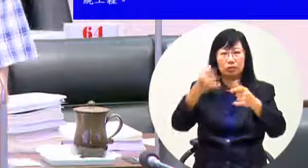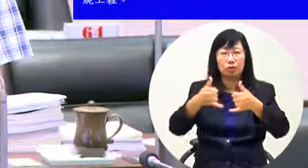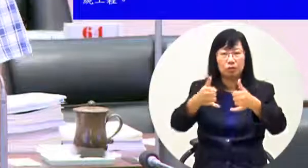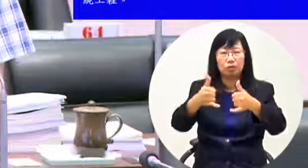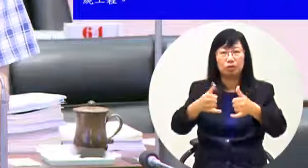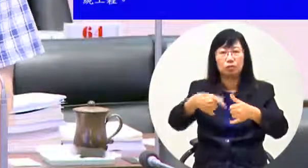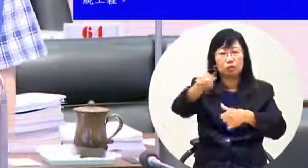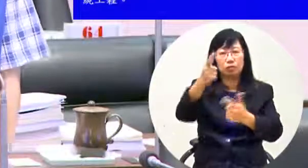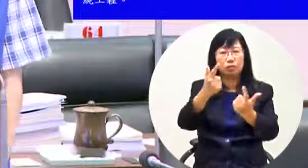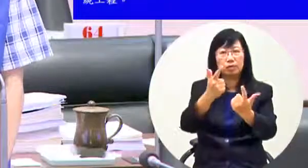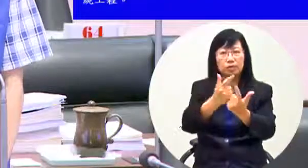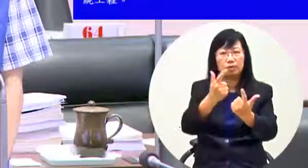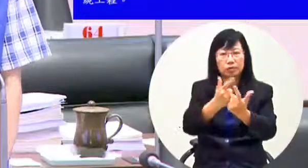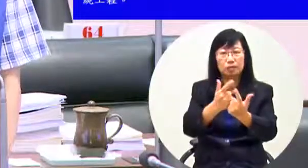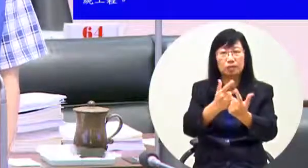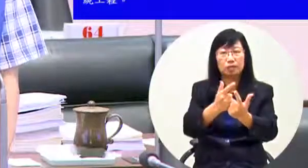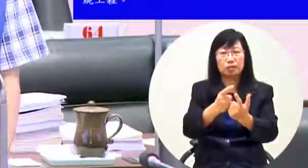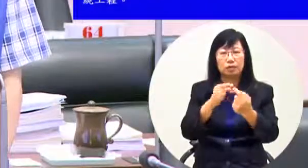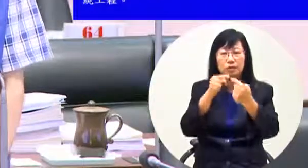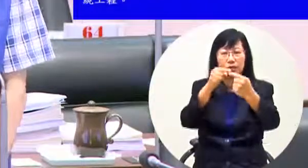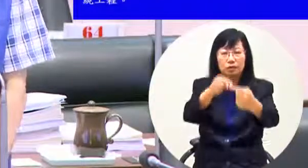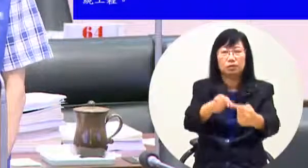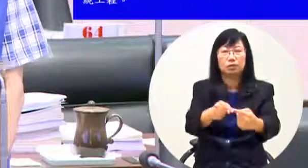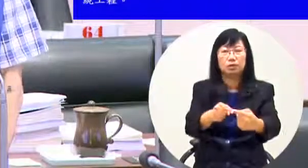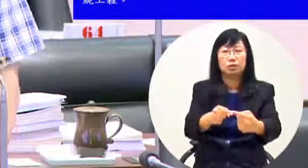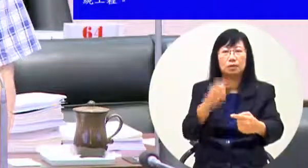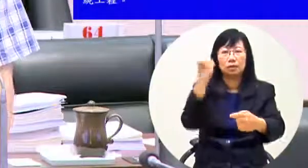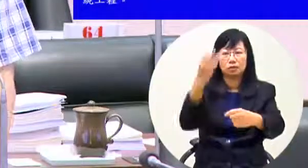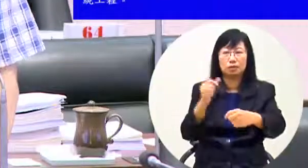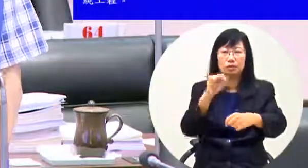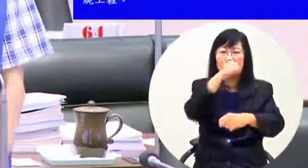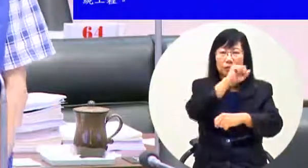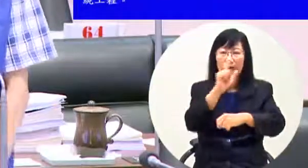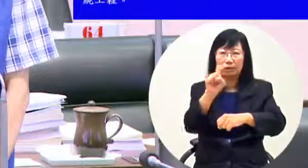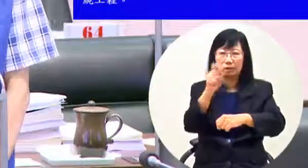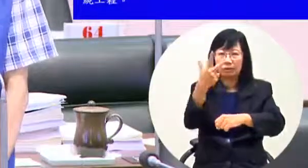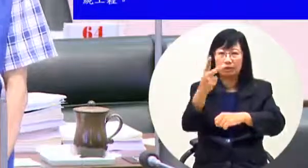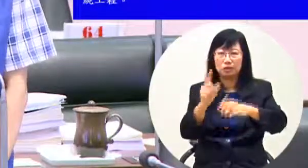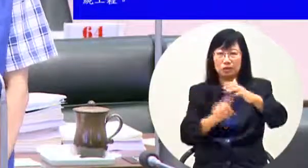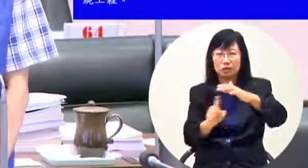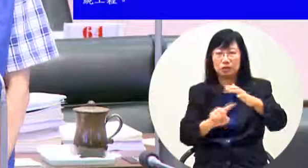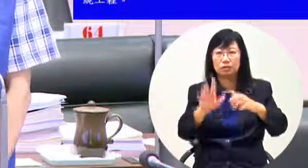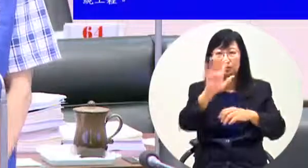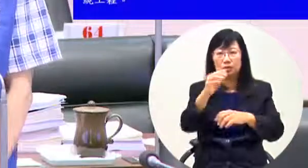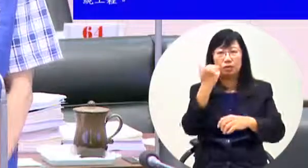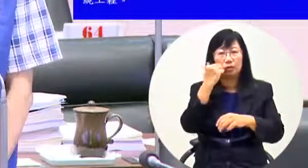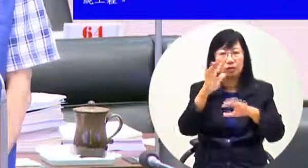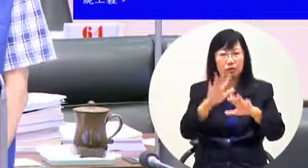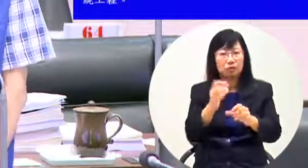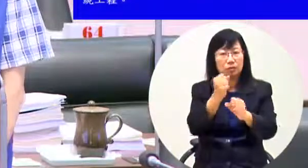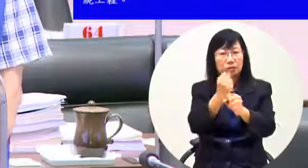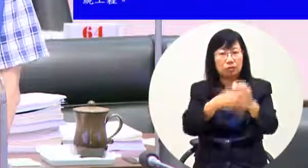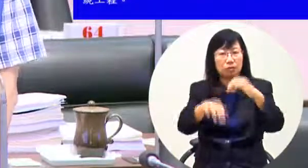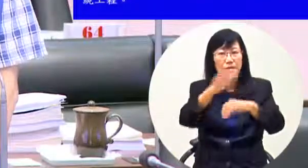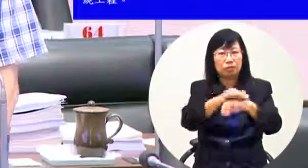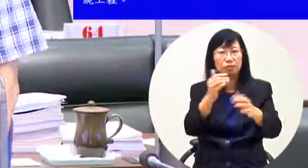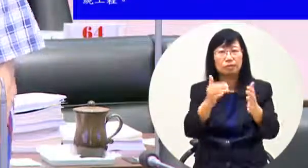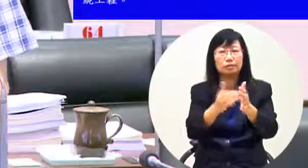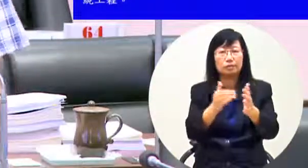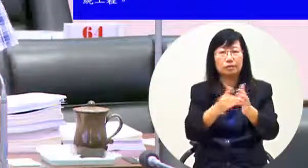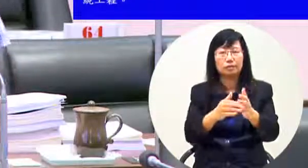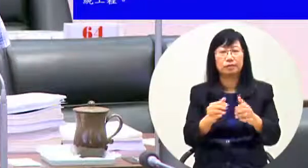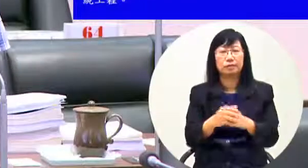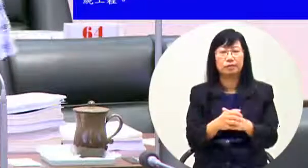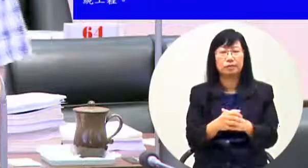新台十七线。新台是西线，如果现在做好了，就可以做跟我们 BRT 连在一